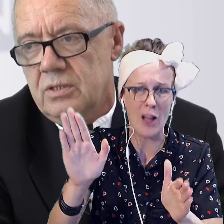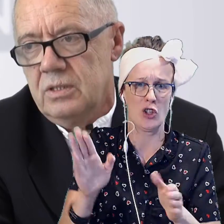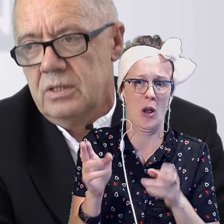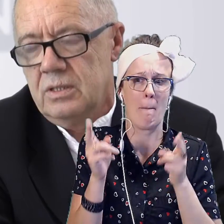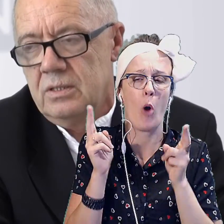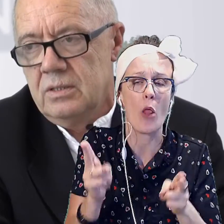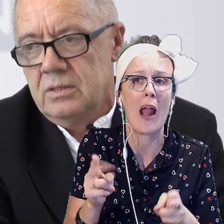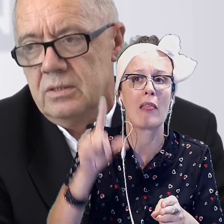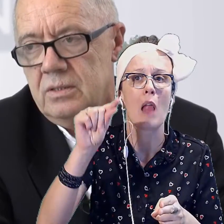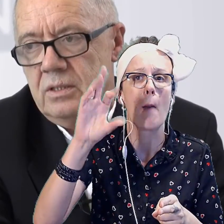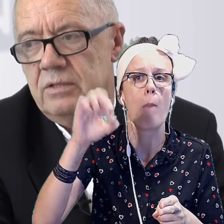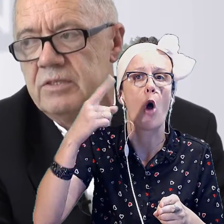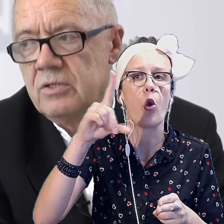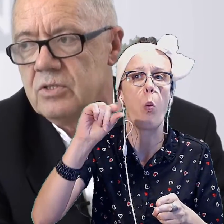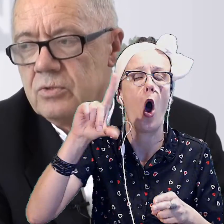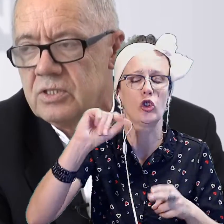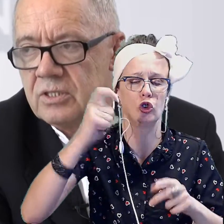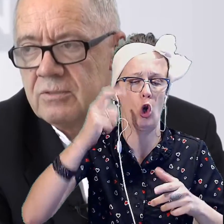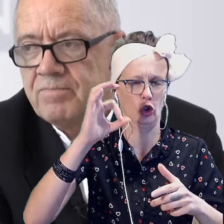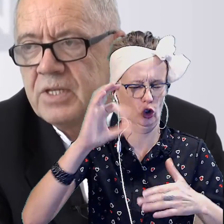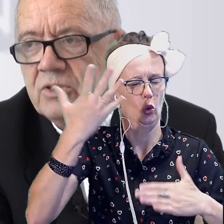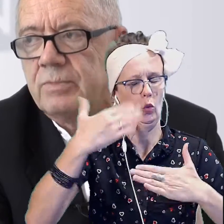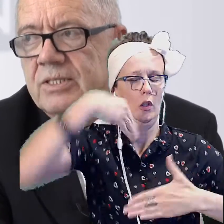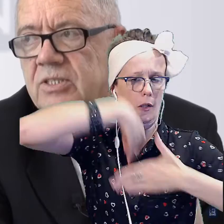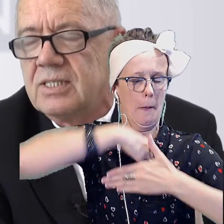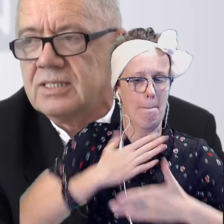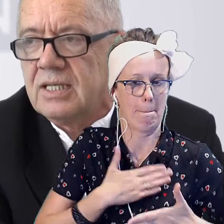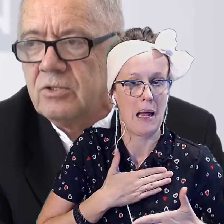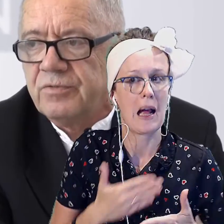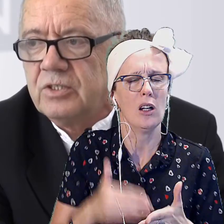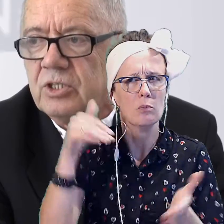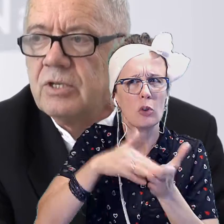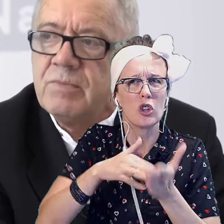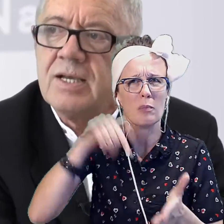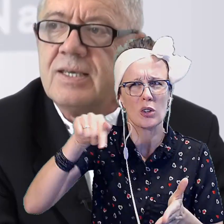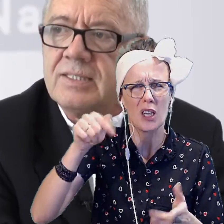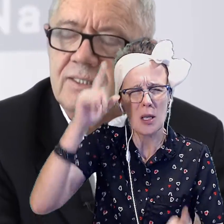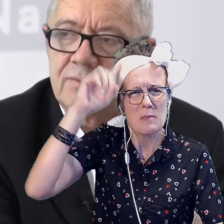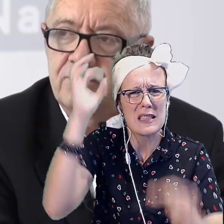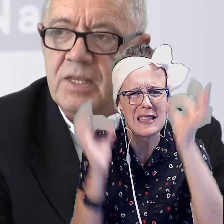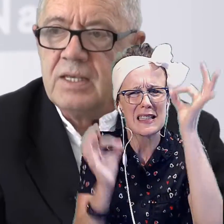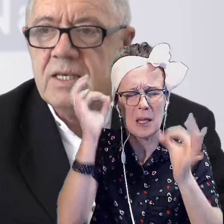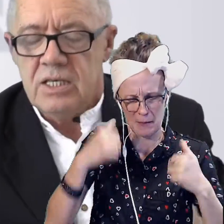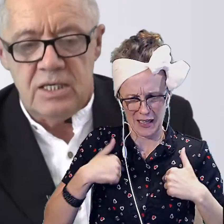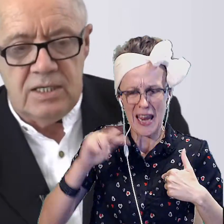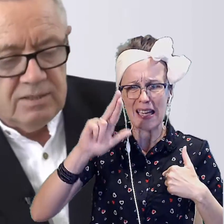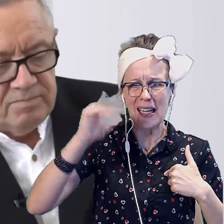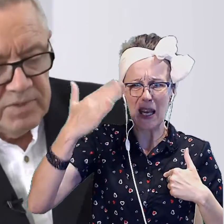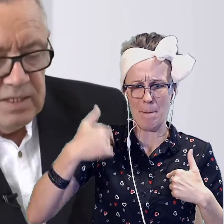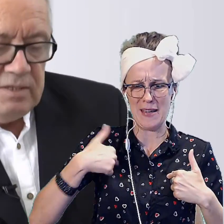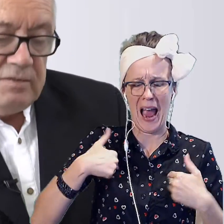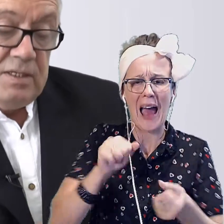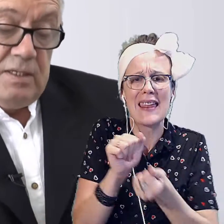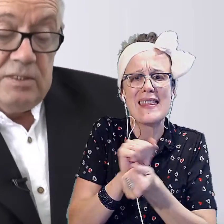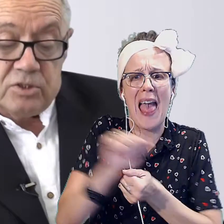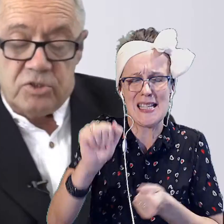podłoże i w związku z tym trzeba się zastanowić kim ja jestem i